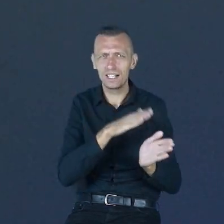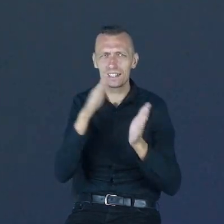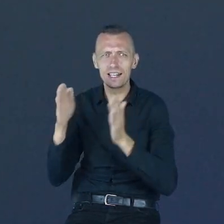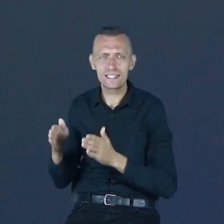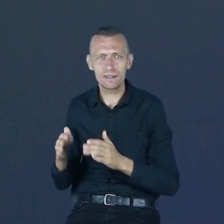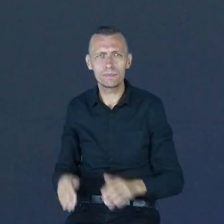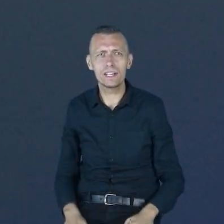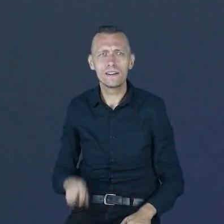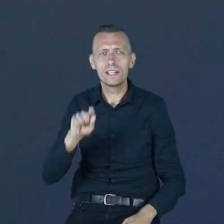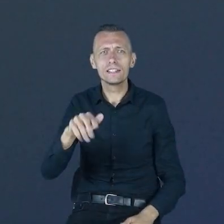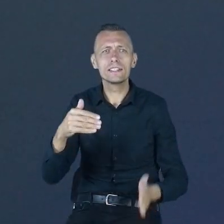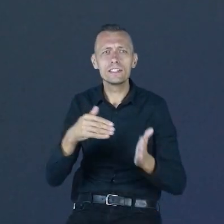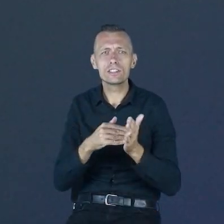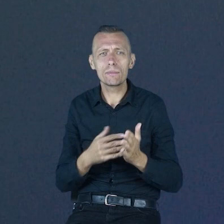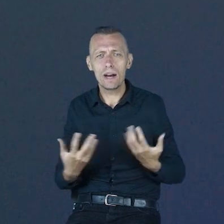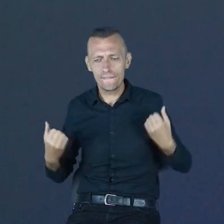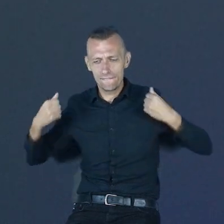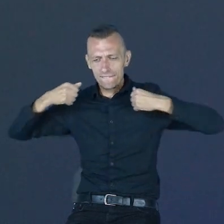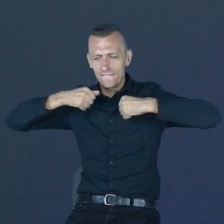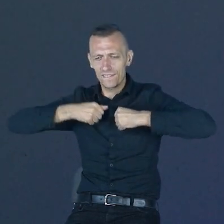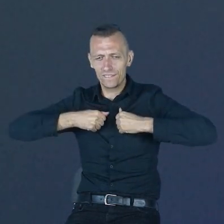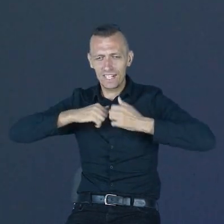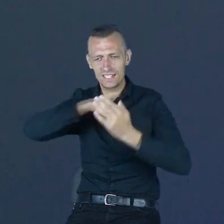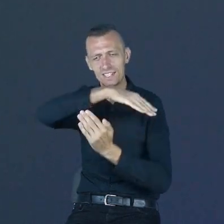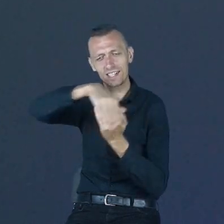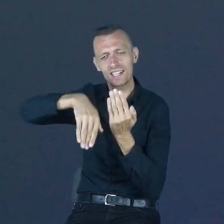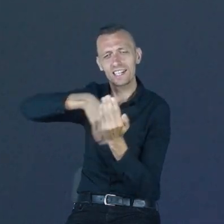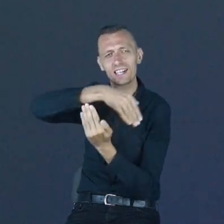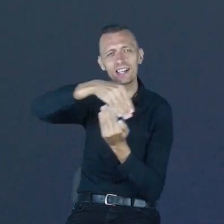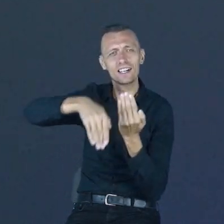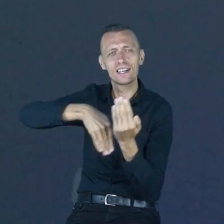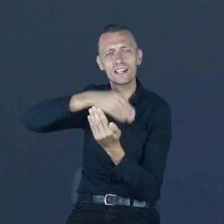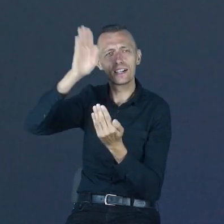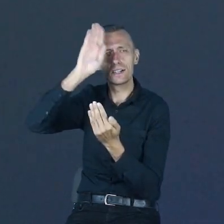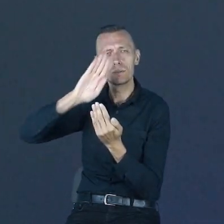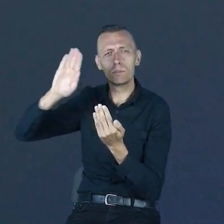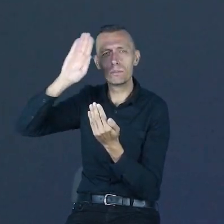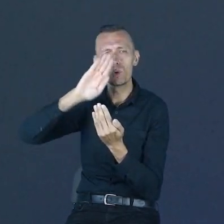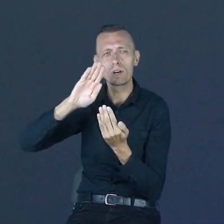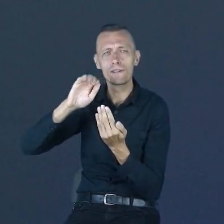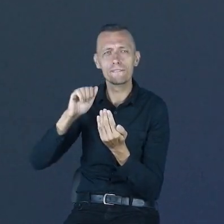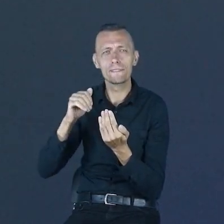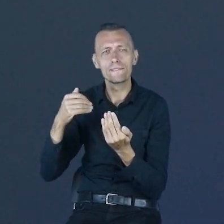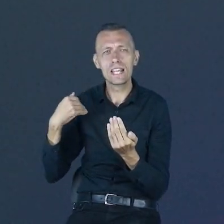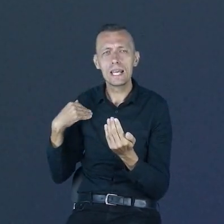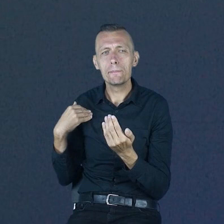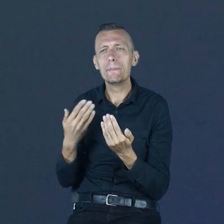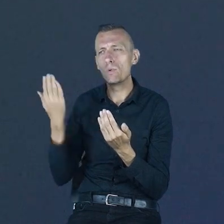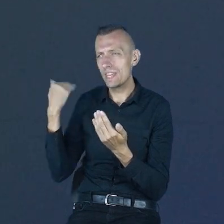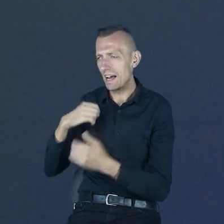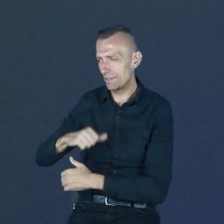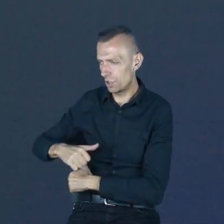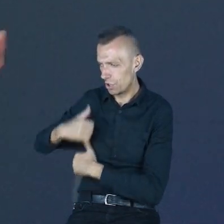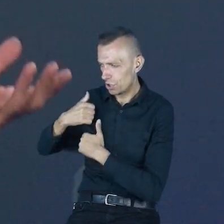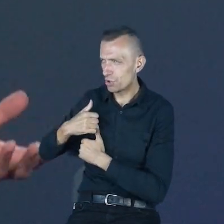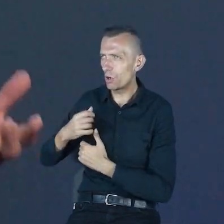Napierśnik, który nosił żołnierz rzymski, chronił przed ognistymi strzałami, które były nasączone smołą.